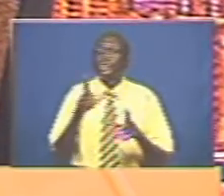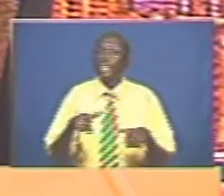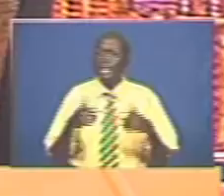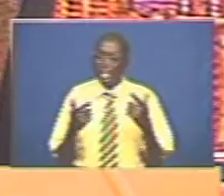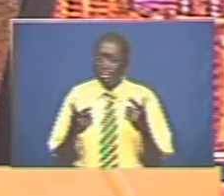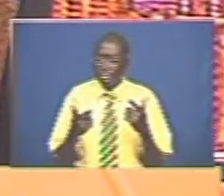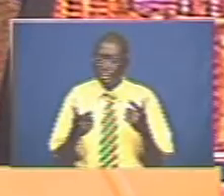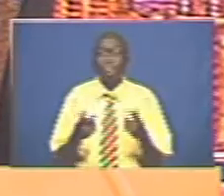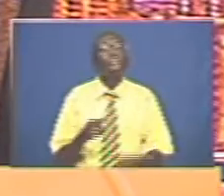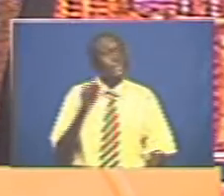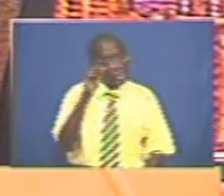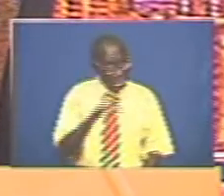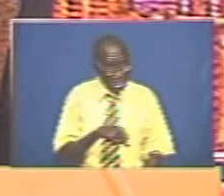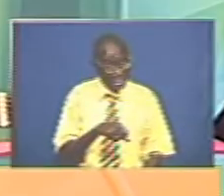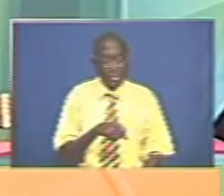kweli.